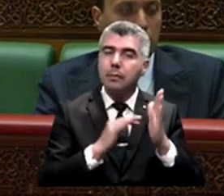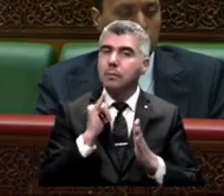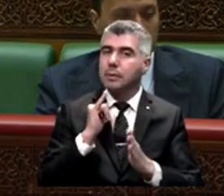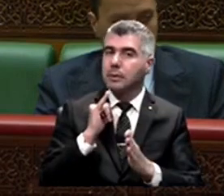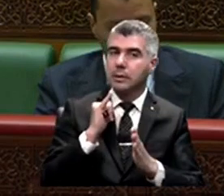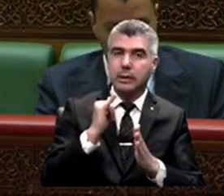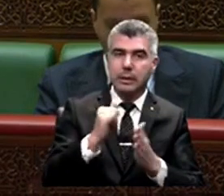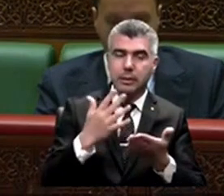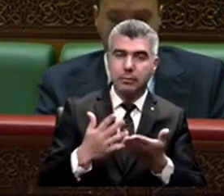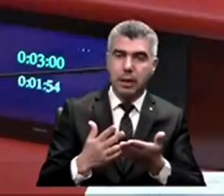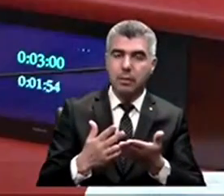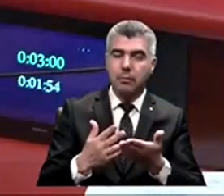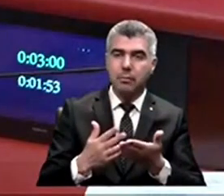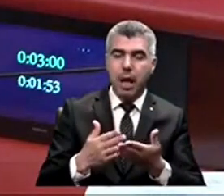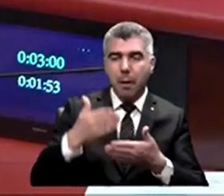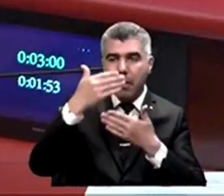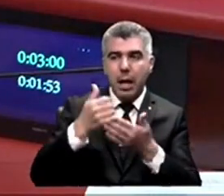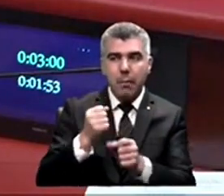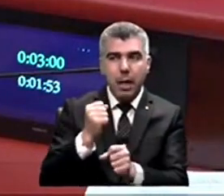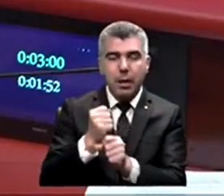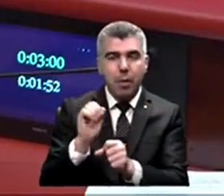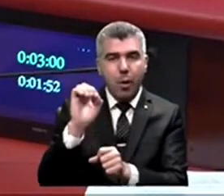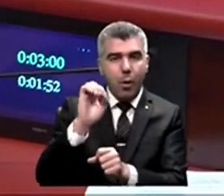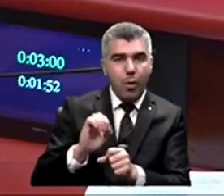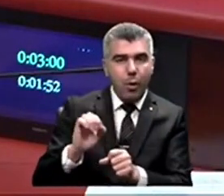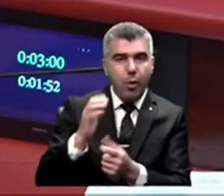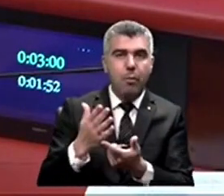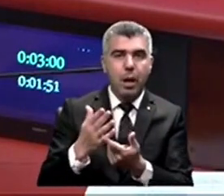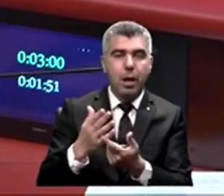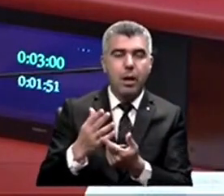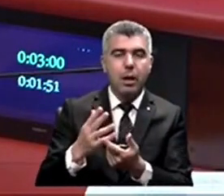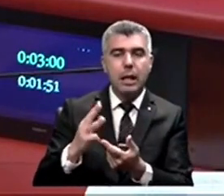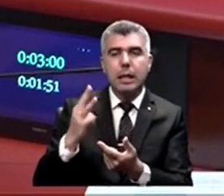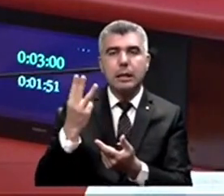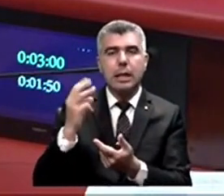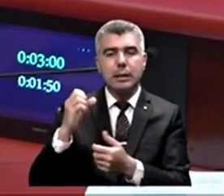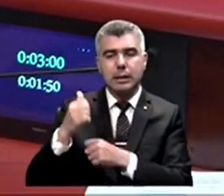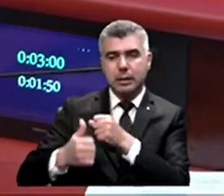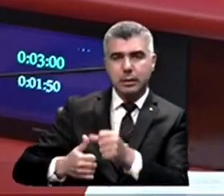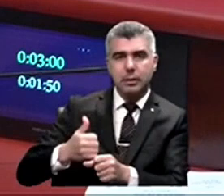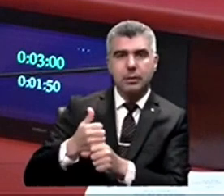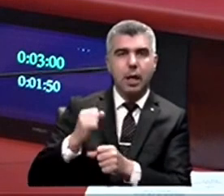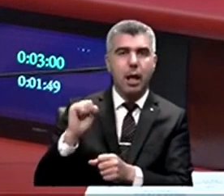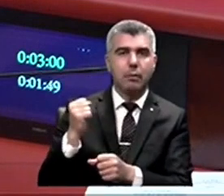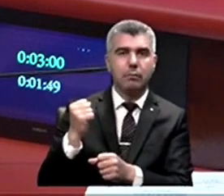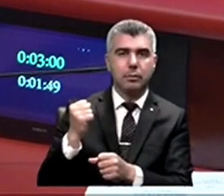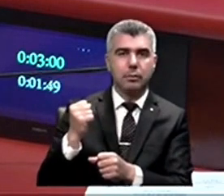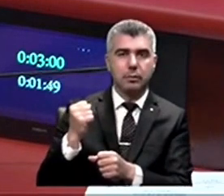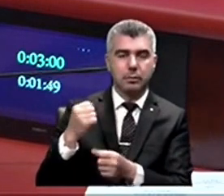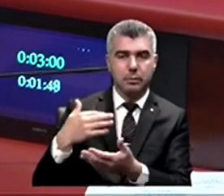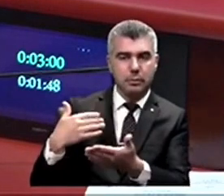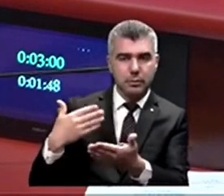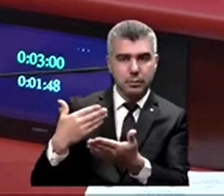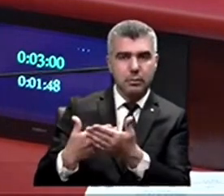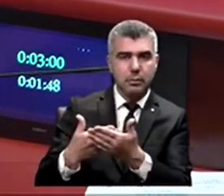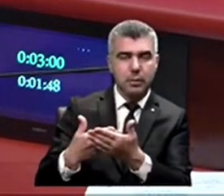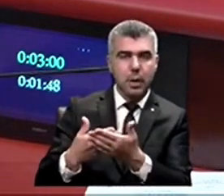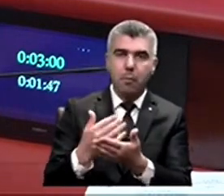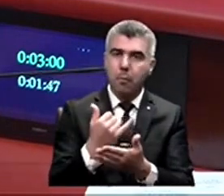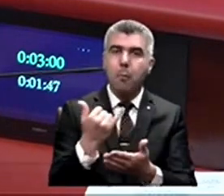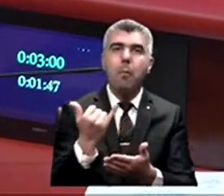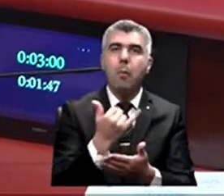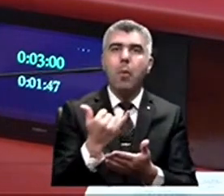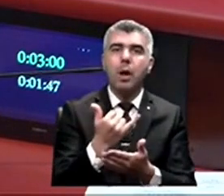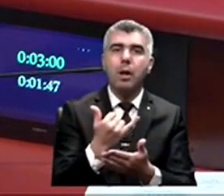وخصوصا انه المغاربه في الخارج في هذه 30 عام الماضيه يعني تحصنوا الى حد